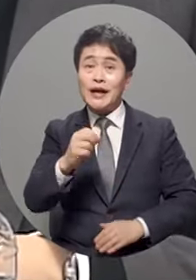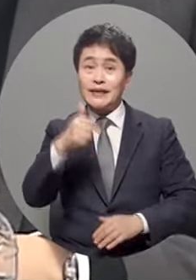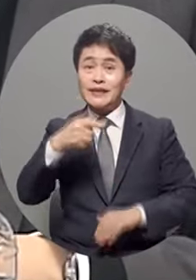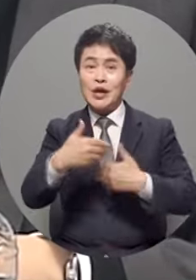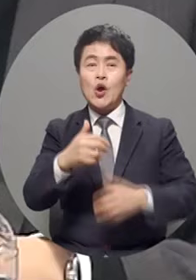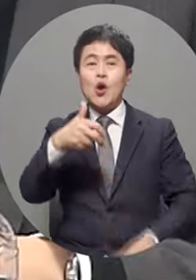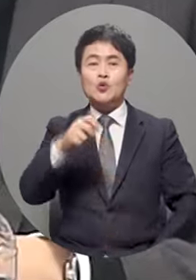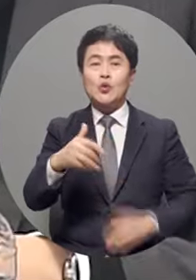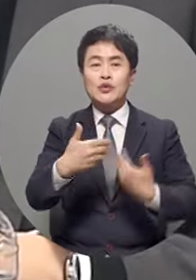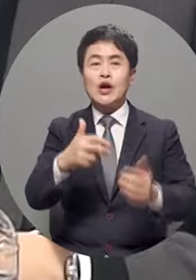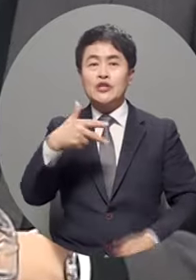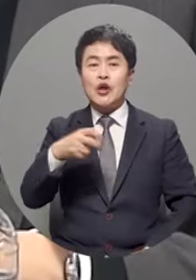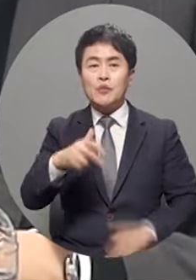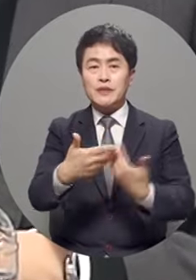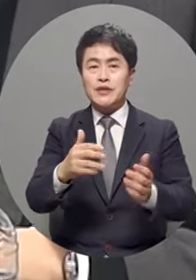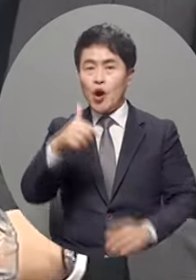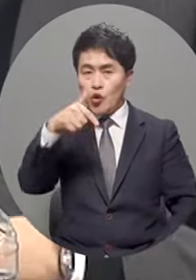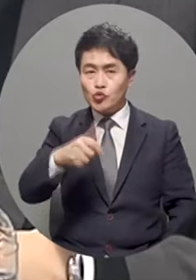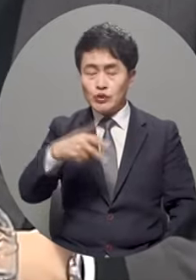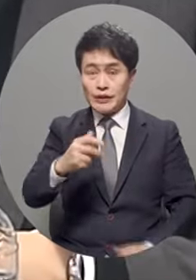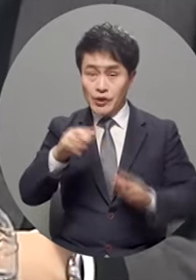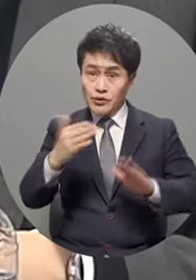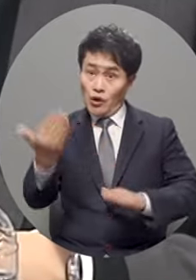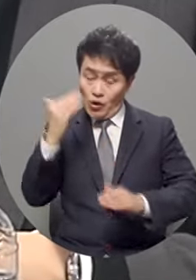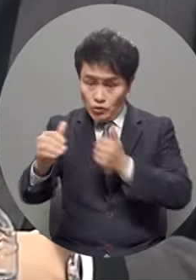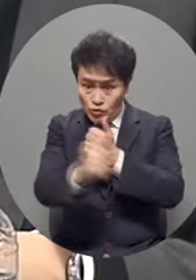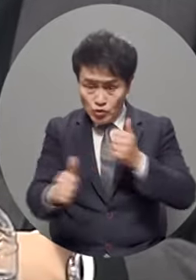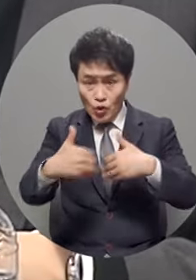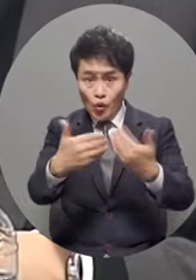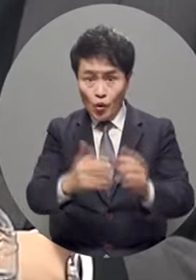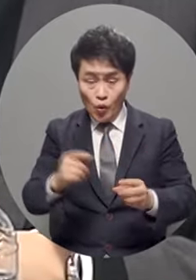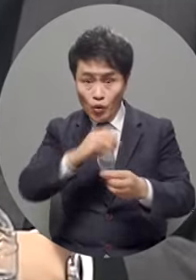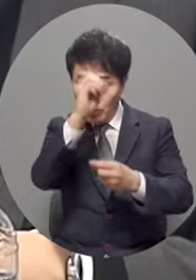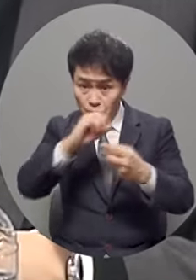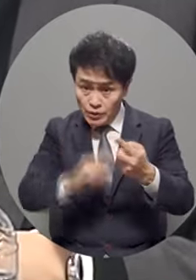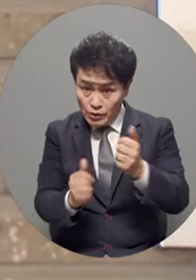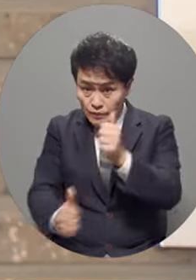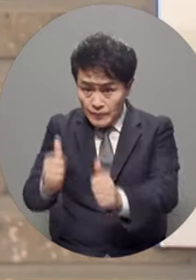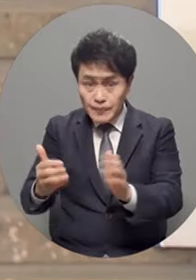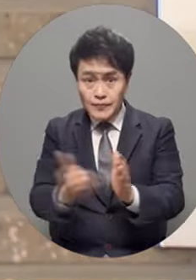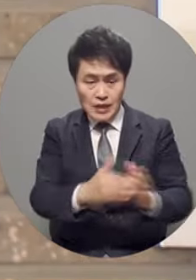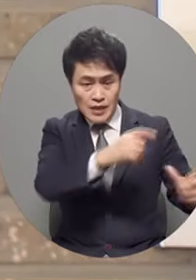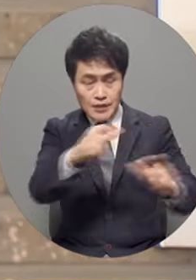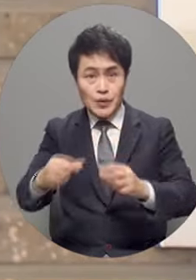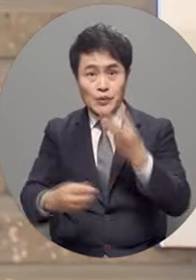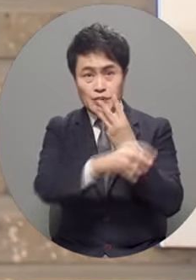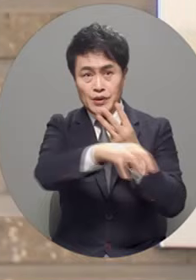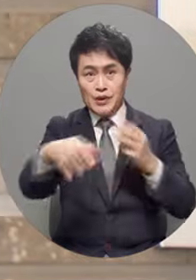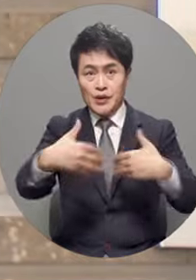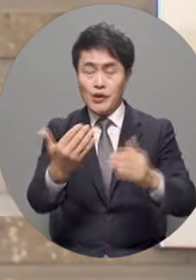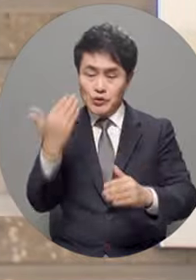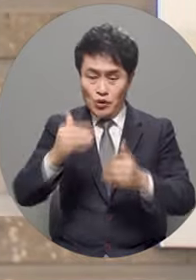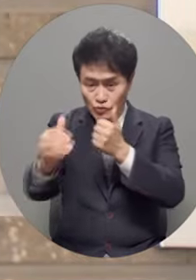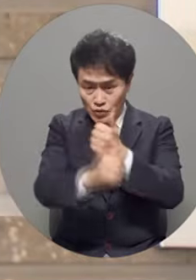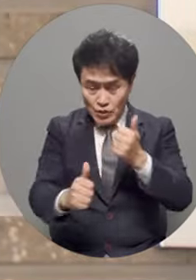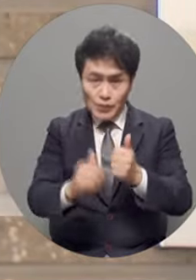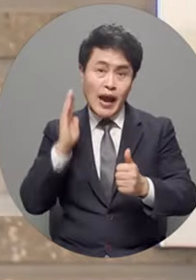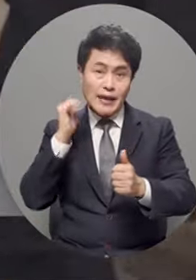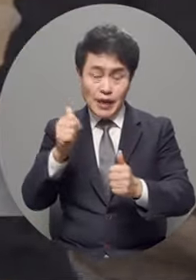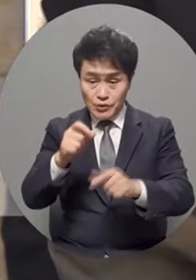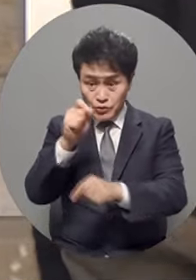조수진, 정미경, 구자룡 등 전현직 의원과 비대위원이 맞붙고 지역구 3곳에서 전현직 의원과